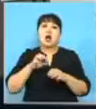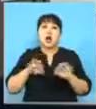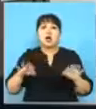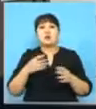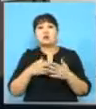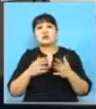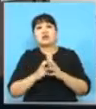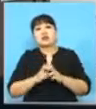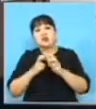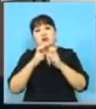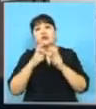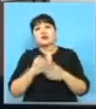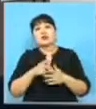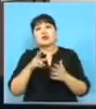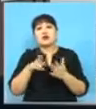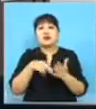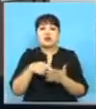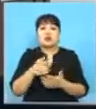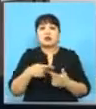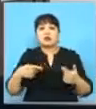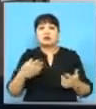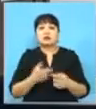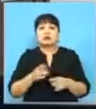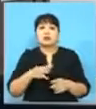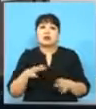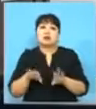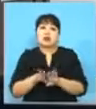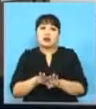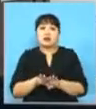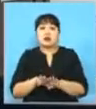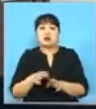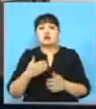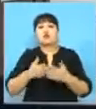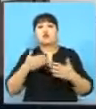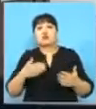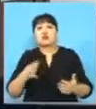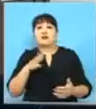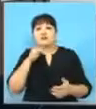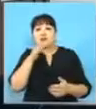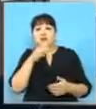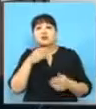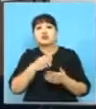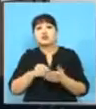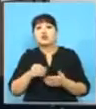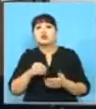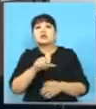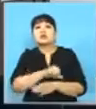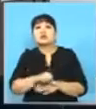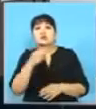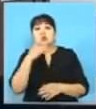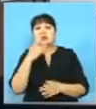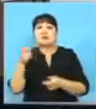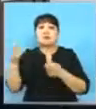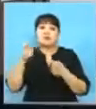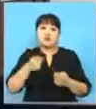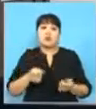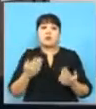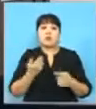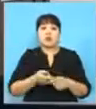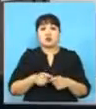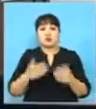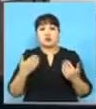лифтовое хозяйство, это лакокрасочная продукция. Это те товары, которые мы до этого времени закупали за границей, импортировали.